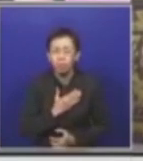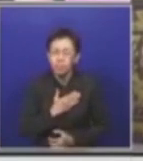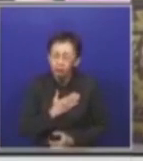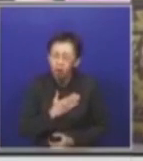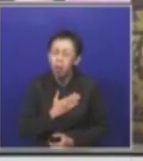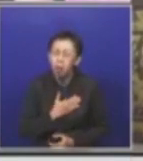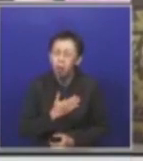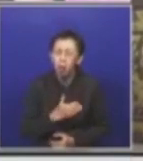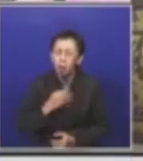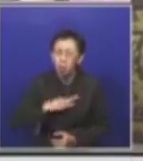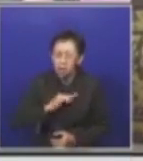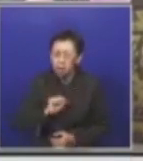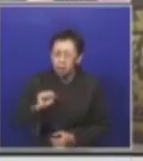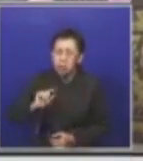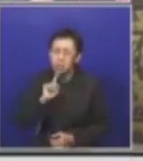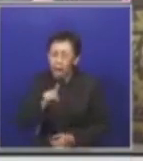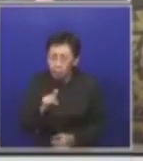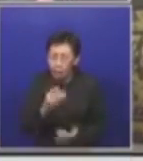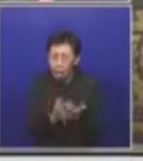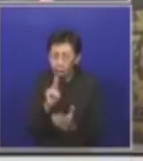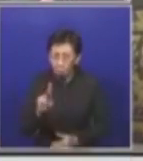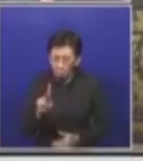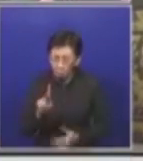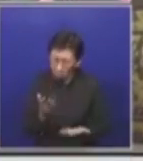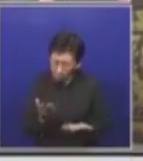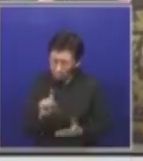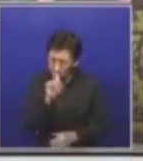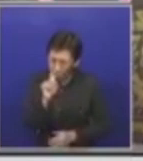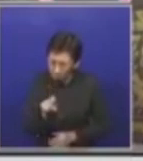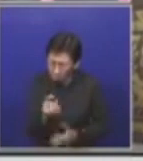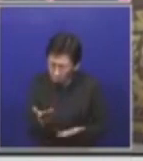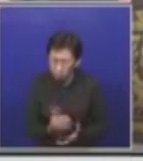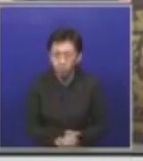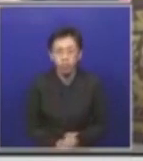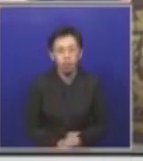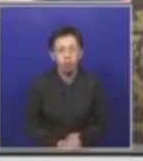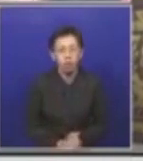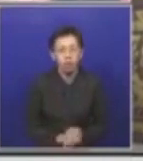าเขาอยากรู้ว่าจำเป็นต้องกู้หรือไม่ไปคำถามที่2ครับ